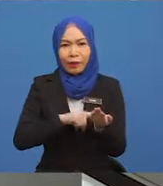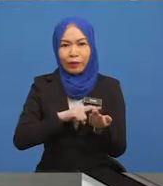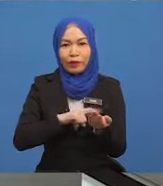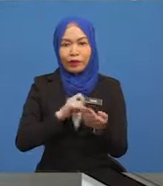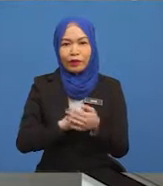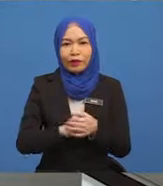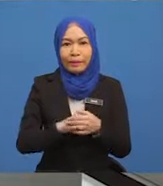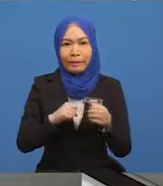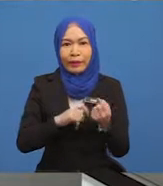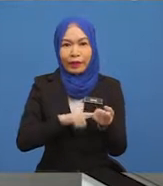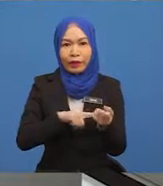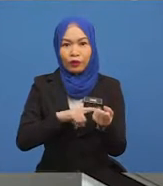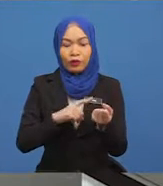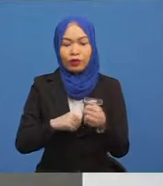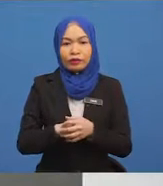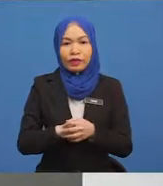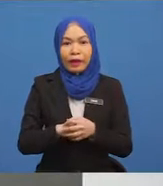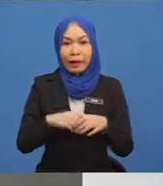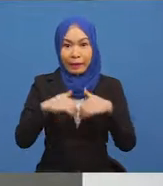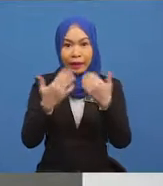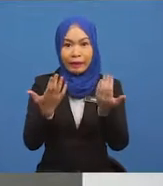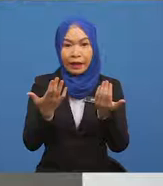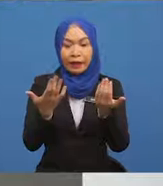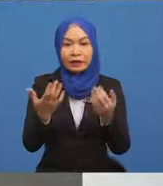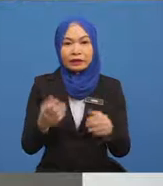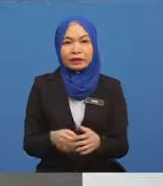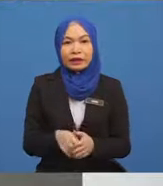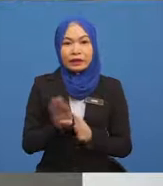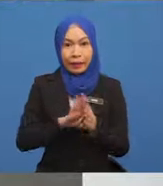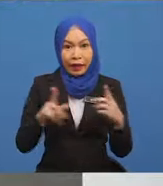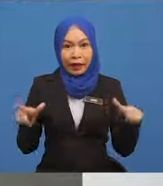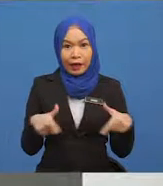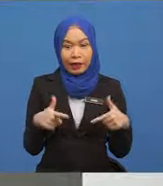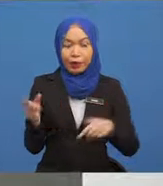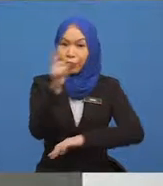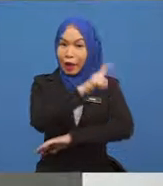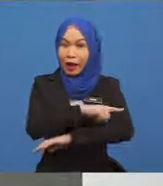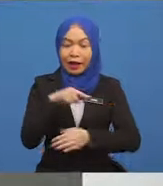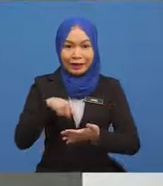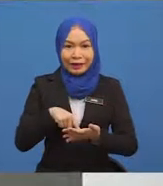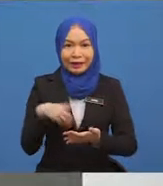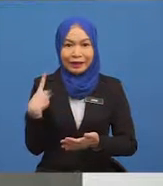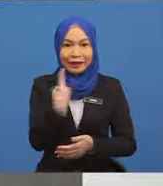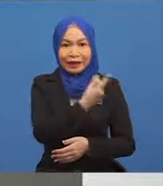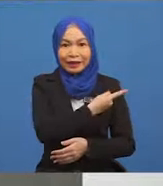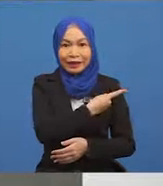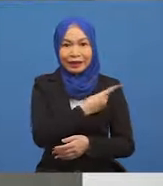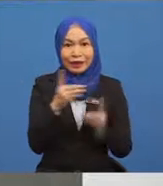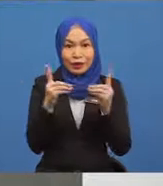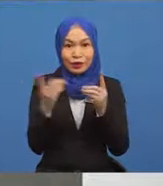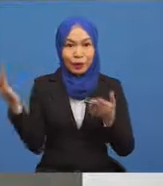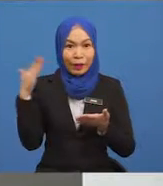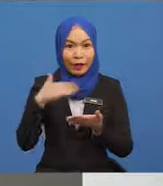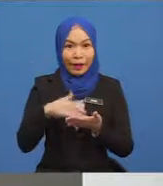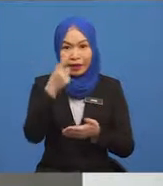Bagaimanakah ia boleh berlaku? Hari ini, kita bertemu lagi untuk sesi